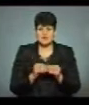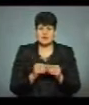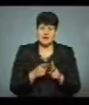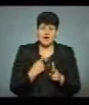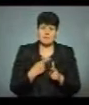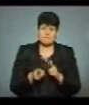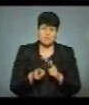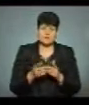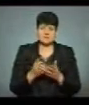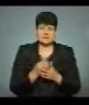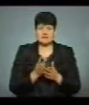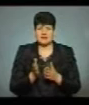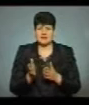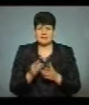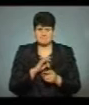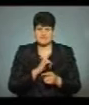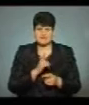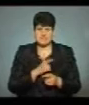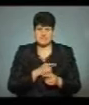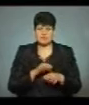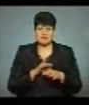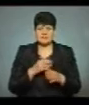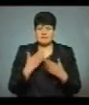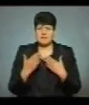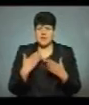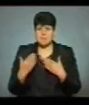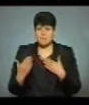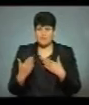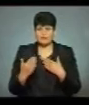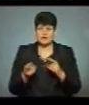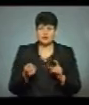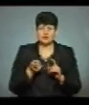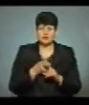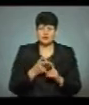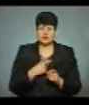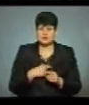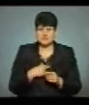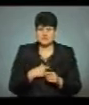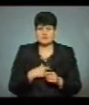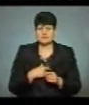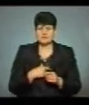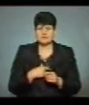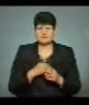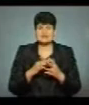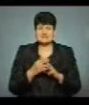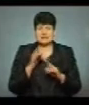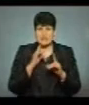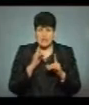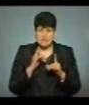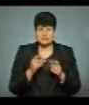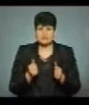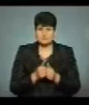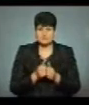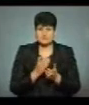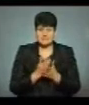або знайти варіанти підсилення, тобто провести перемовини і долучити до себе суміжні сільські ради, які зараз не увійшли в